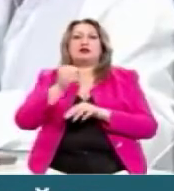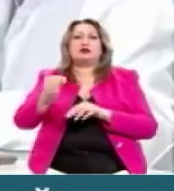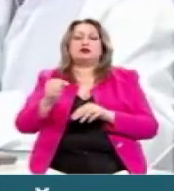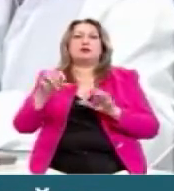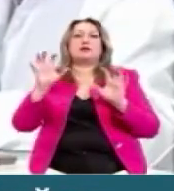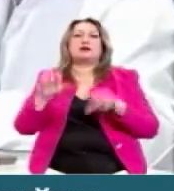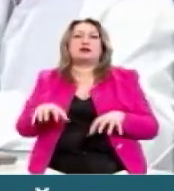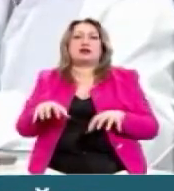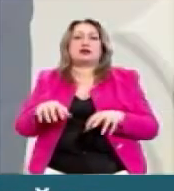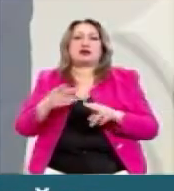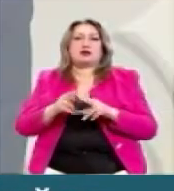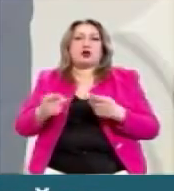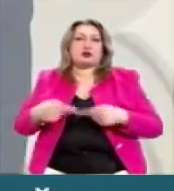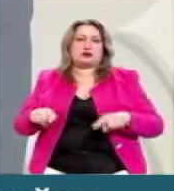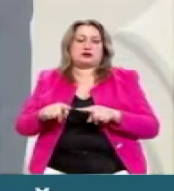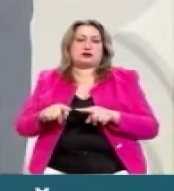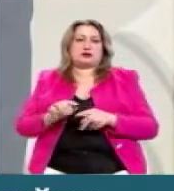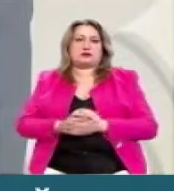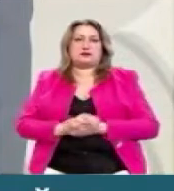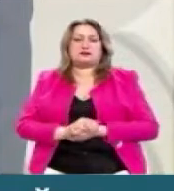Конституциялық өзгерістер бойынша ол тек қана